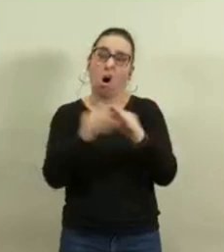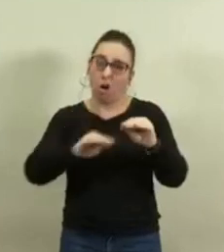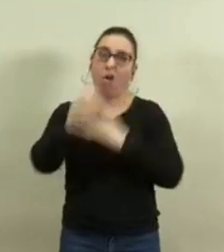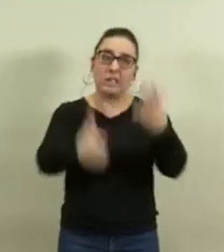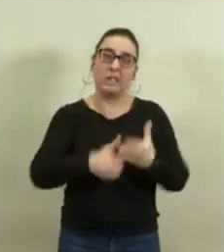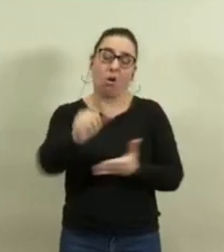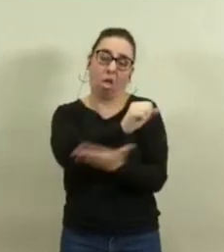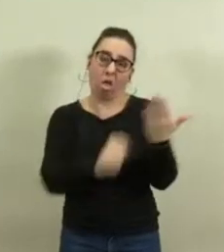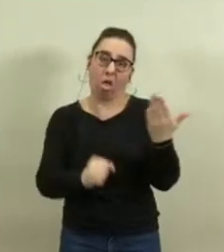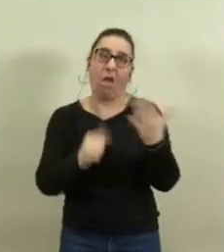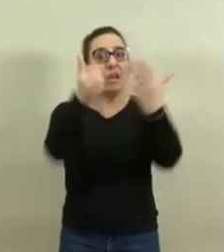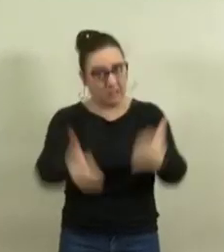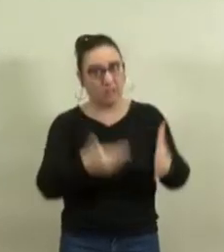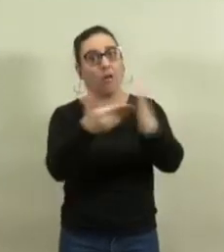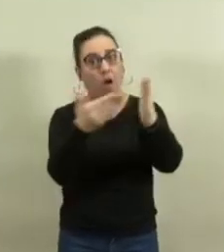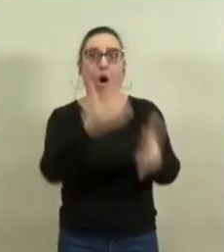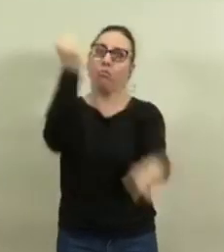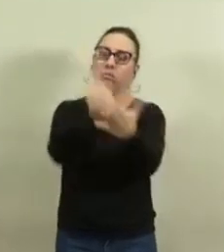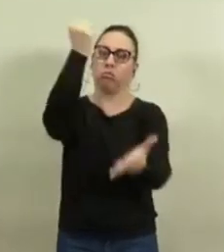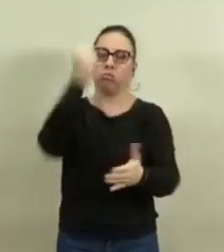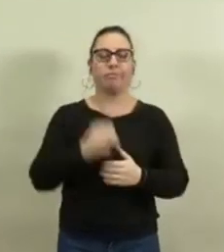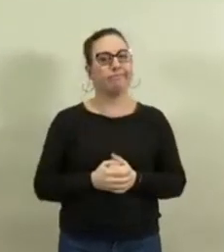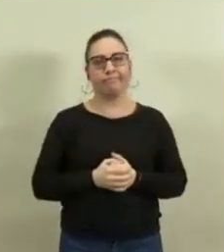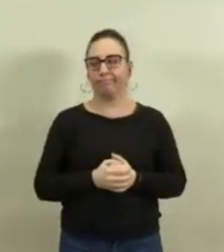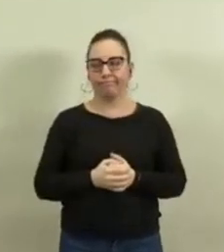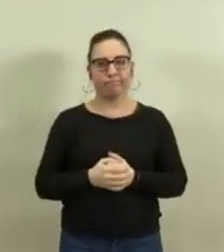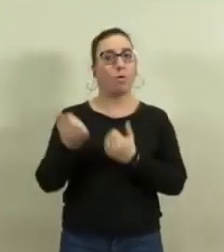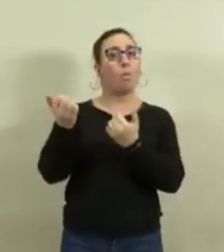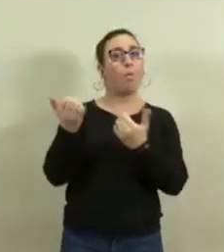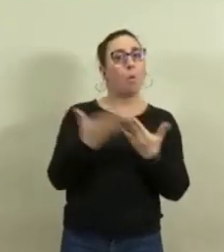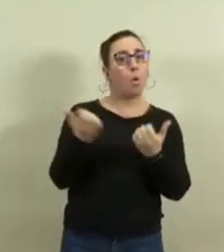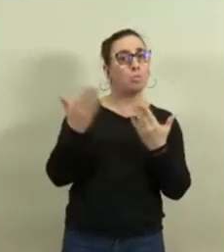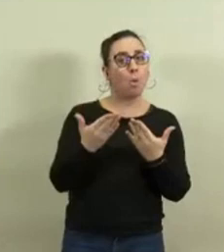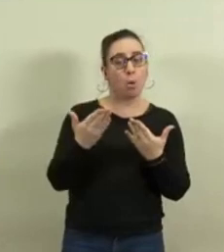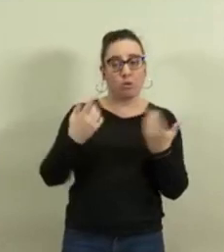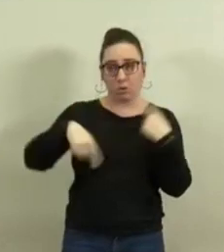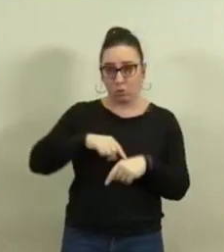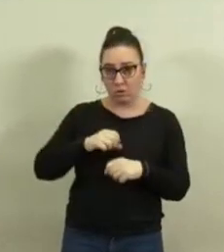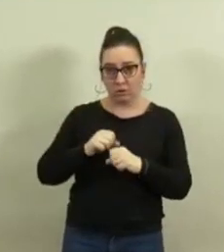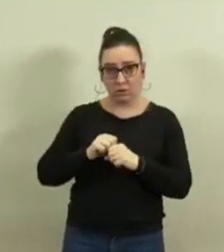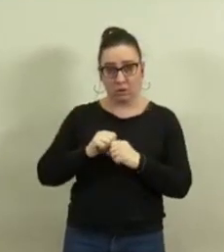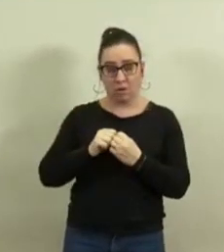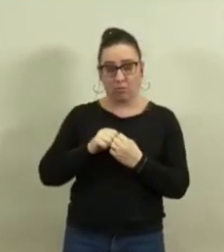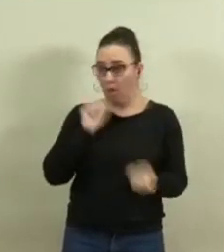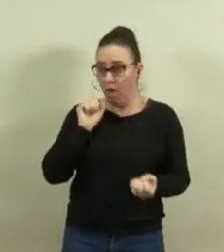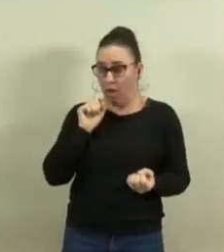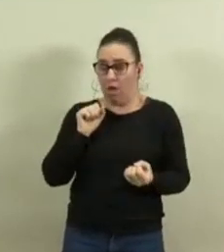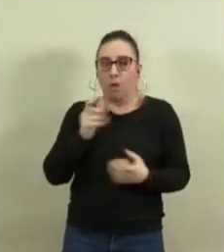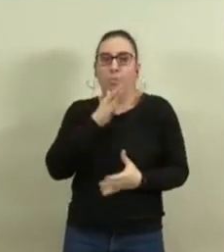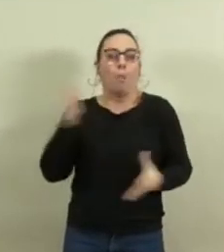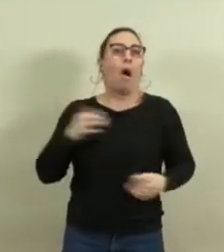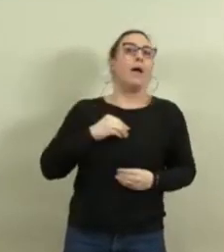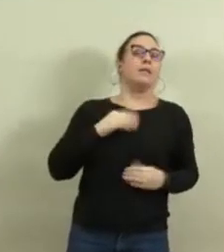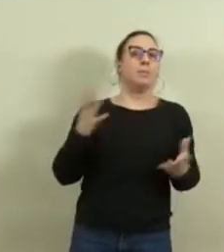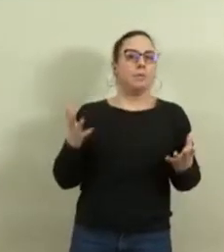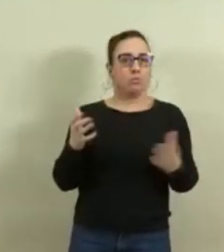plus pour la validation. Quelques propositions font tout de même se hérisser les poils. Vous proposez ainsi